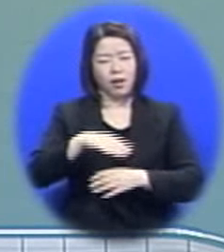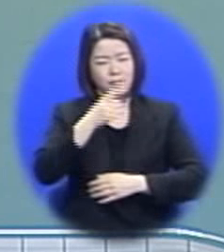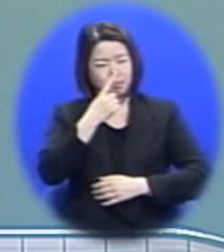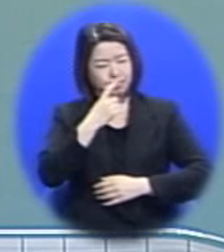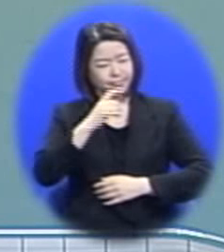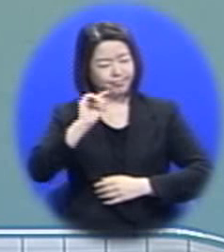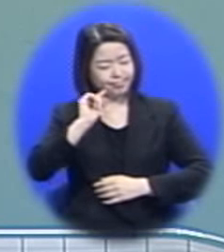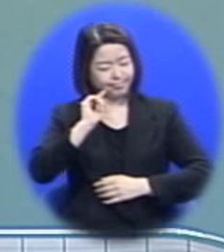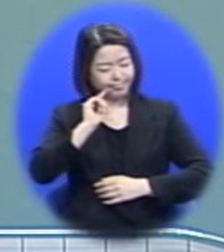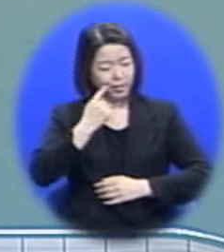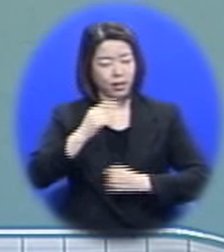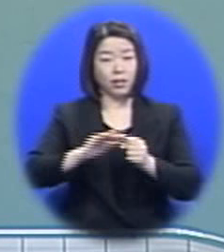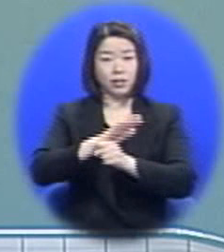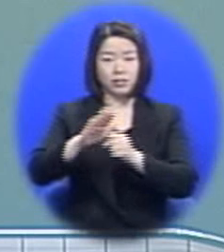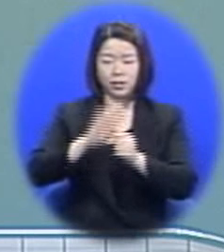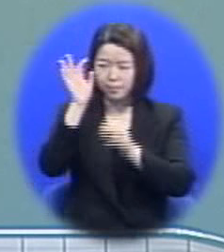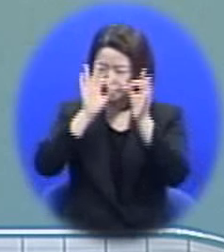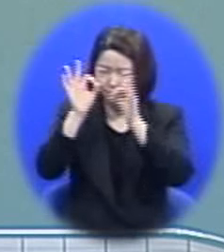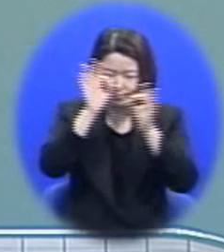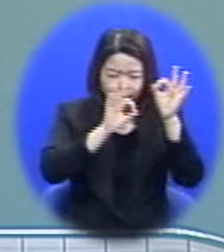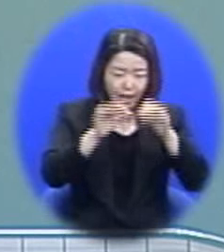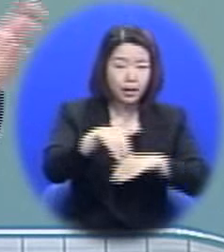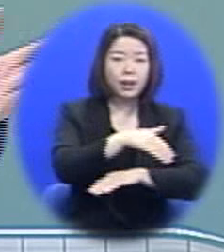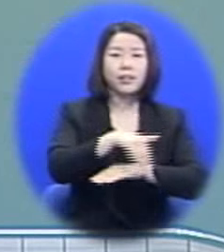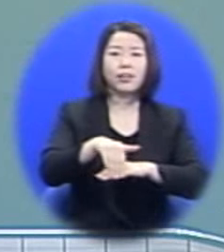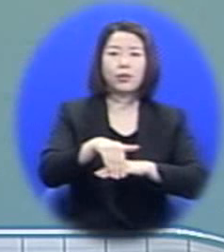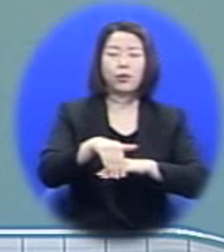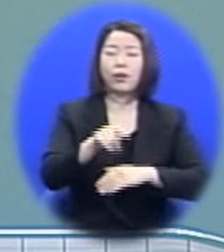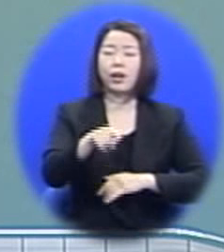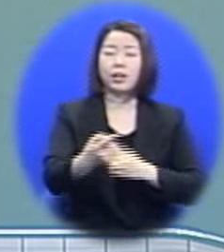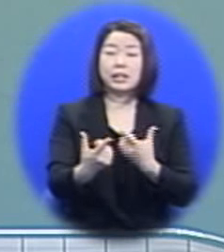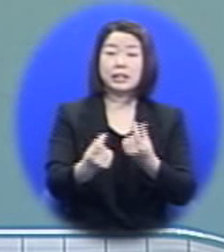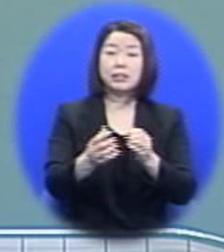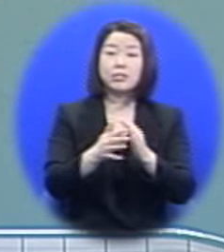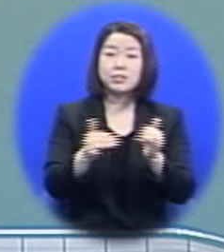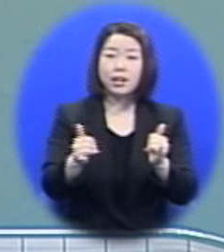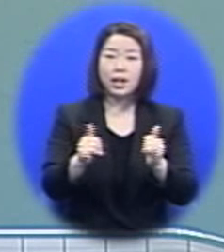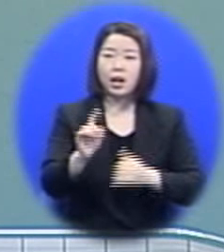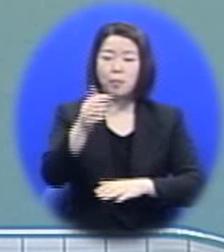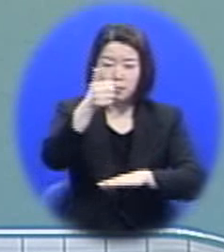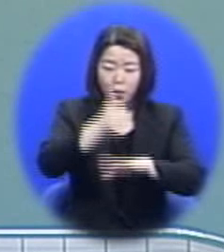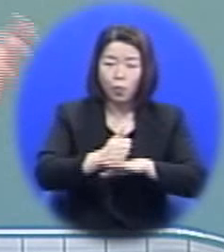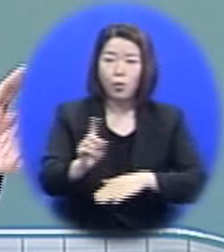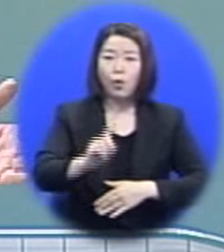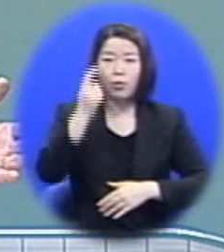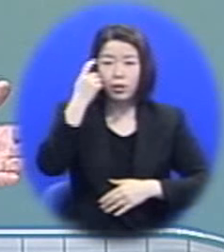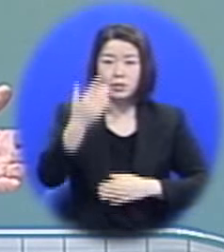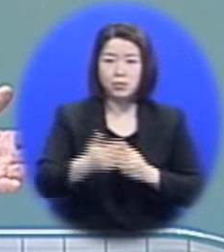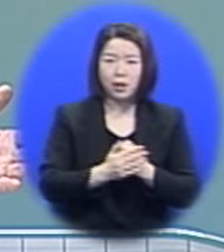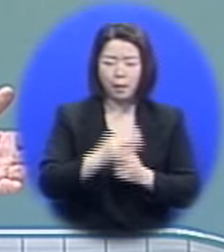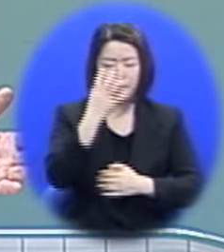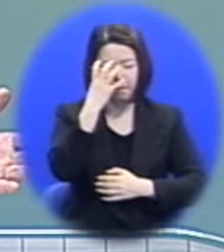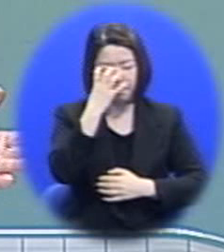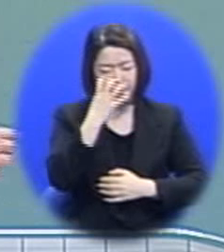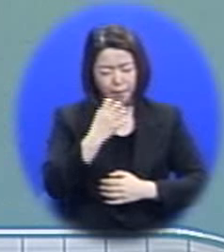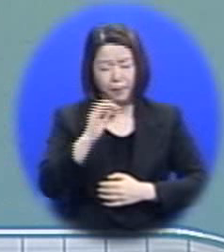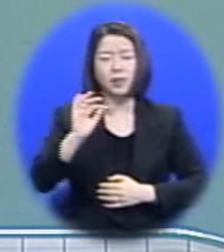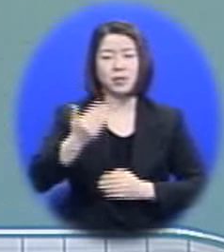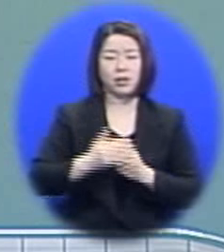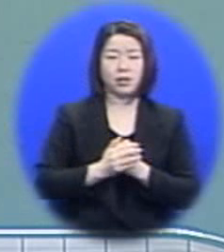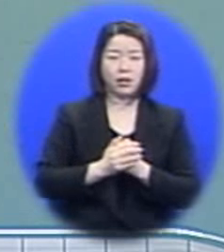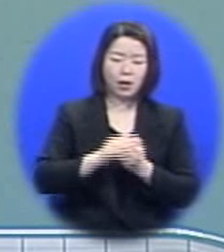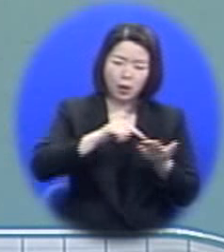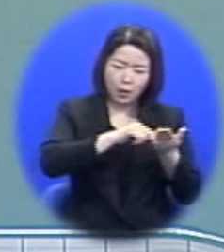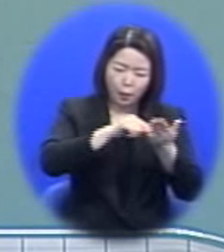찾으러 다니는 거예요. 이런 사람이 결국 어떻게 되는지 아십니까? 아주 비참하게 됩니다.